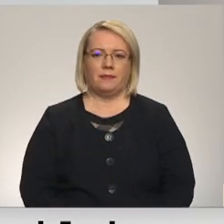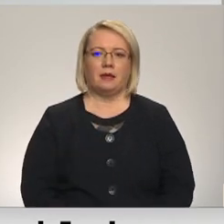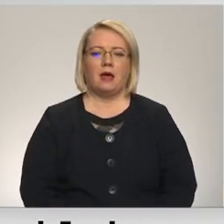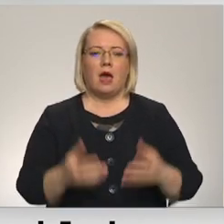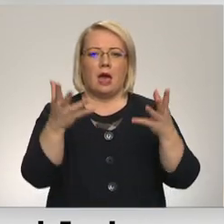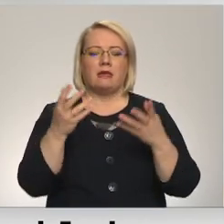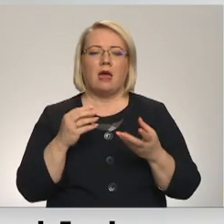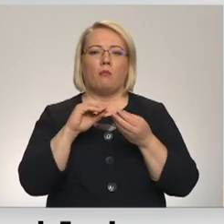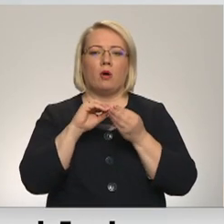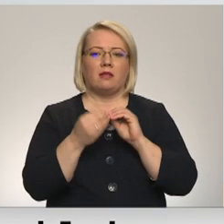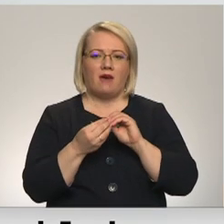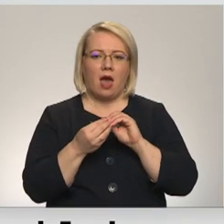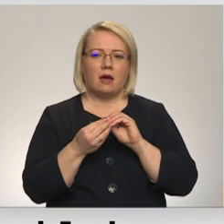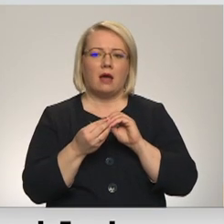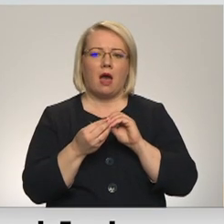Ņemot vērā to